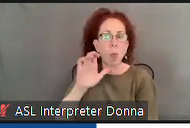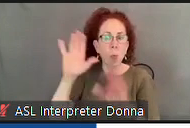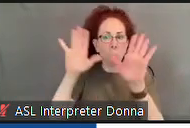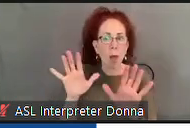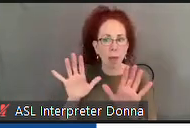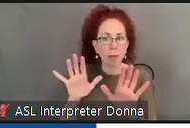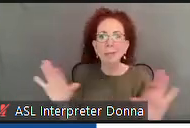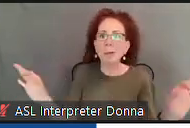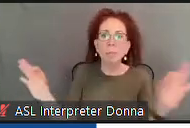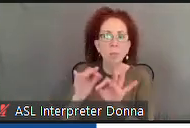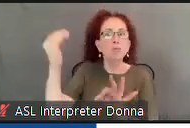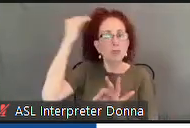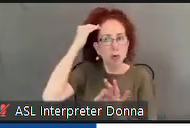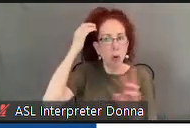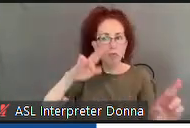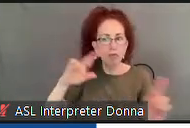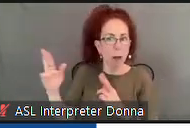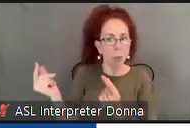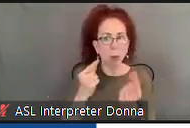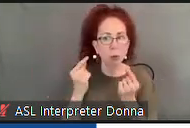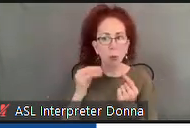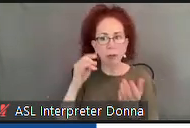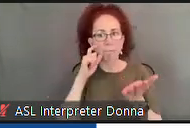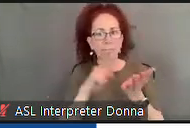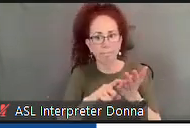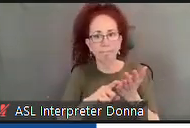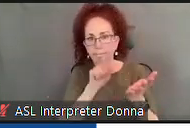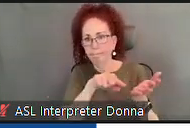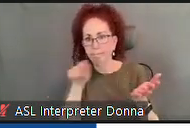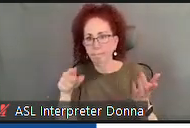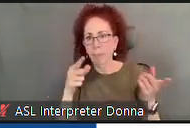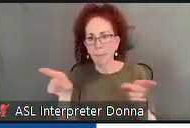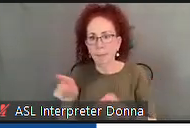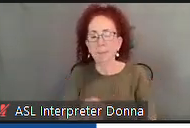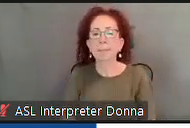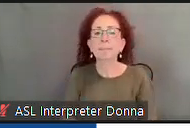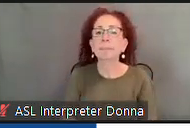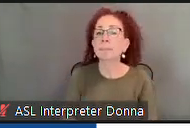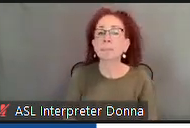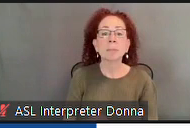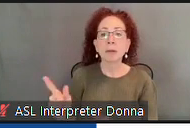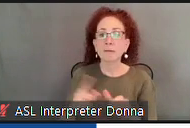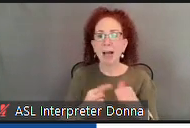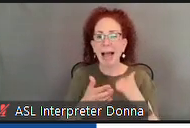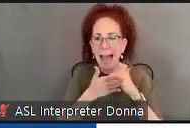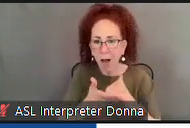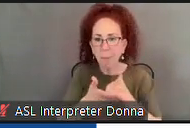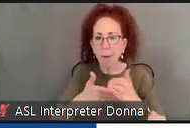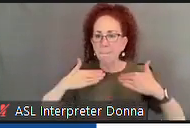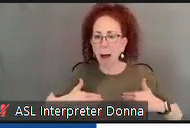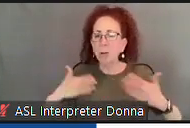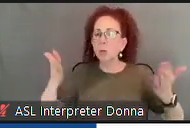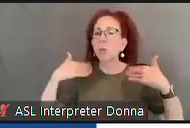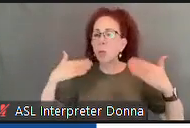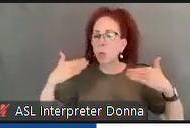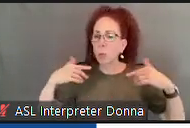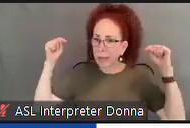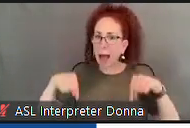在天气变得更炎热的时候呢，我们应该要了解，如果说有人生病的话，我们应该能做